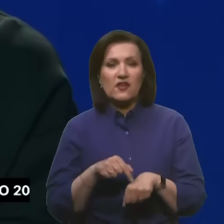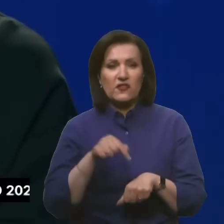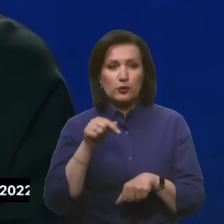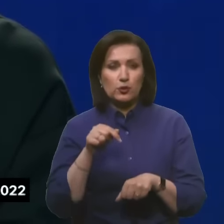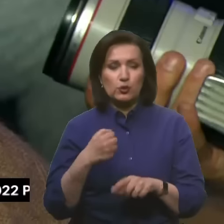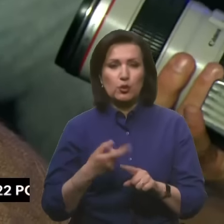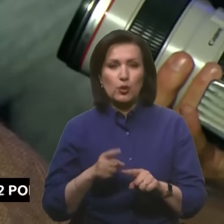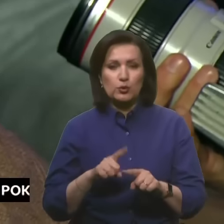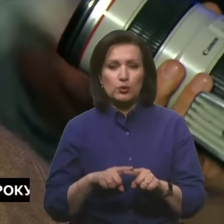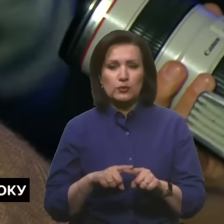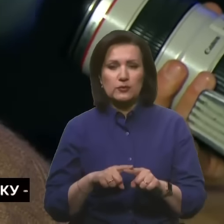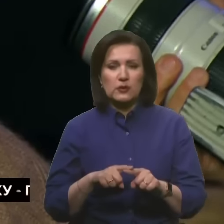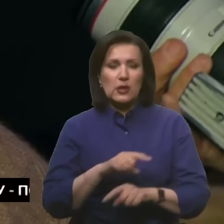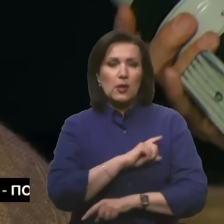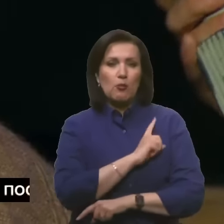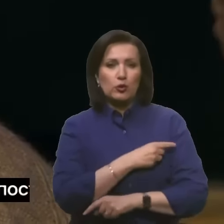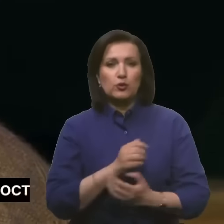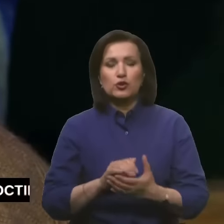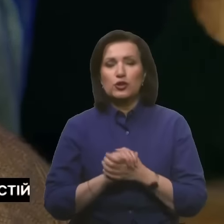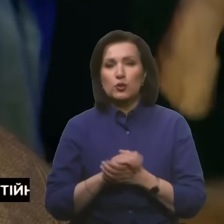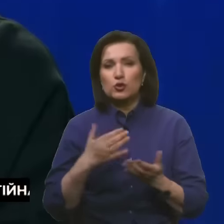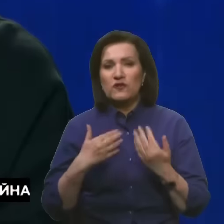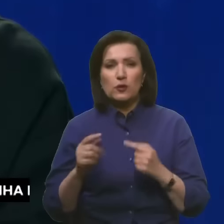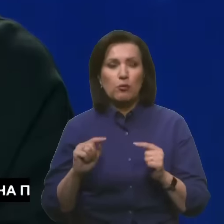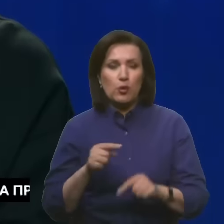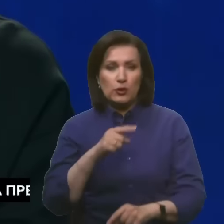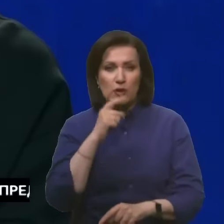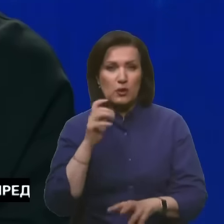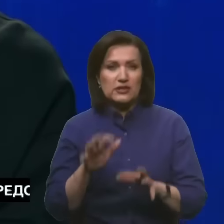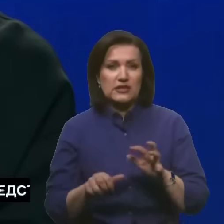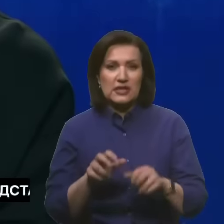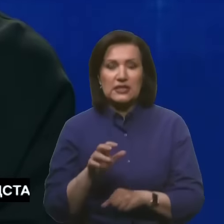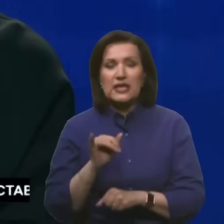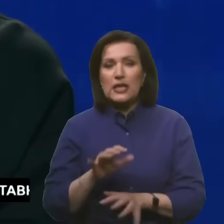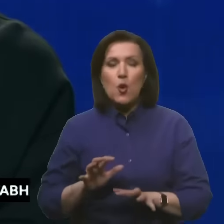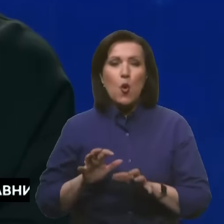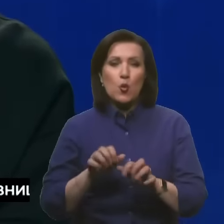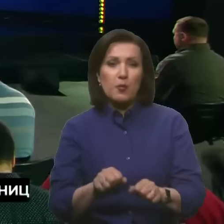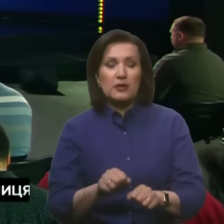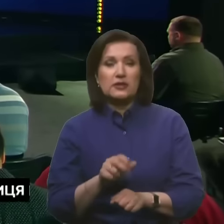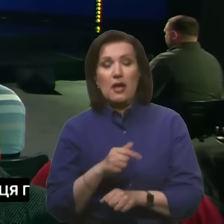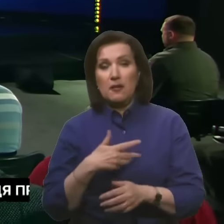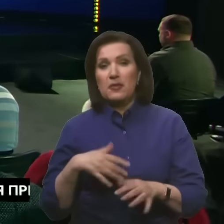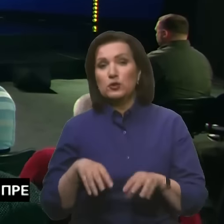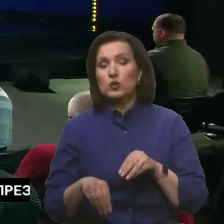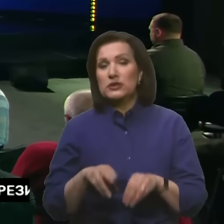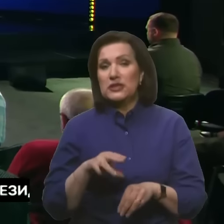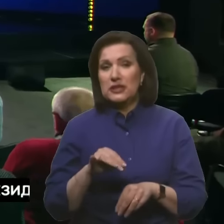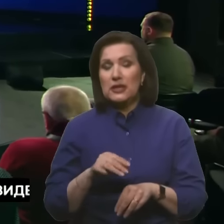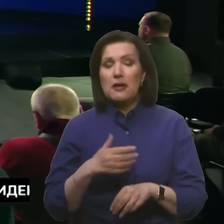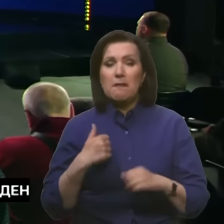відчути оцю потужні дружні відносини проти російської агресії і окупації. Але, тим не менш, ми сусіди.